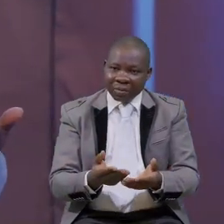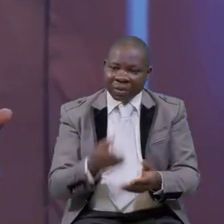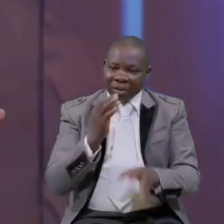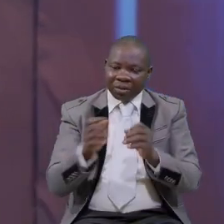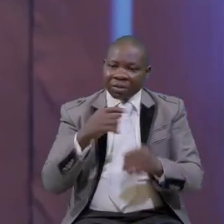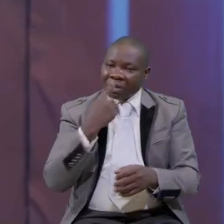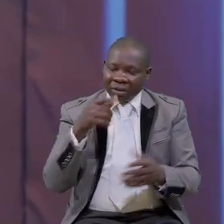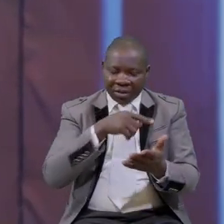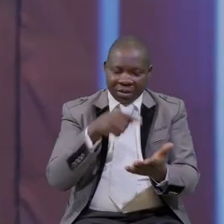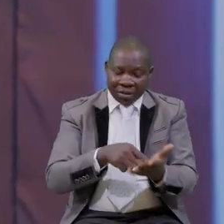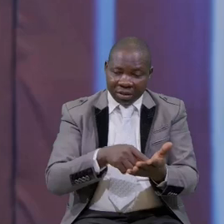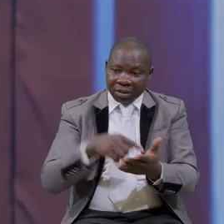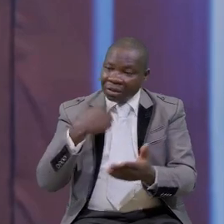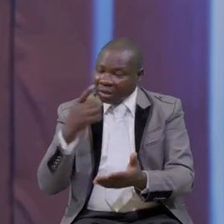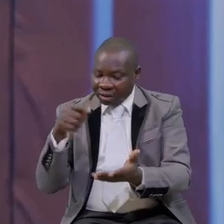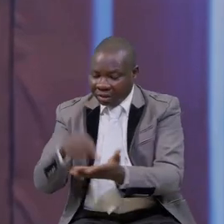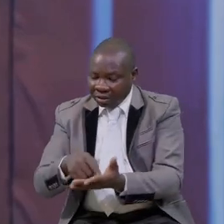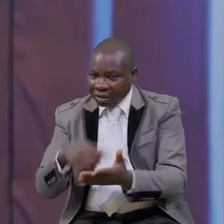si tu dis ci et tu dis ça,